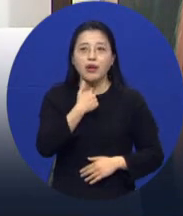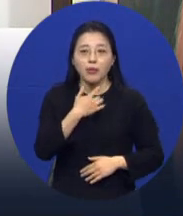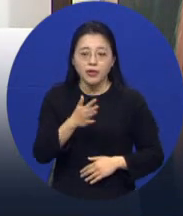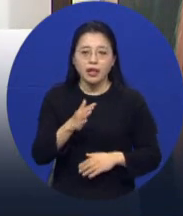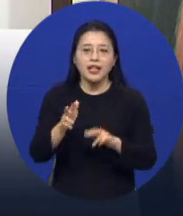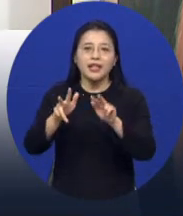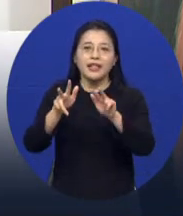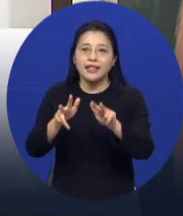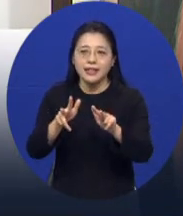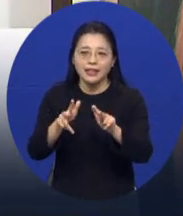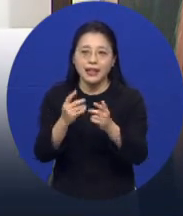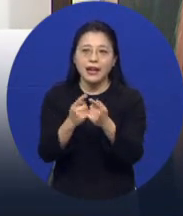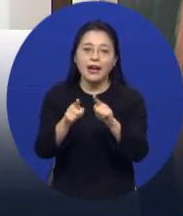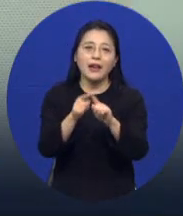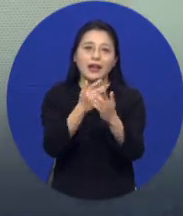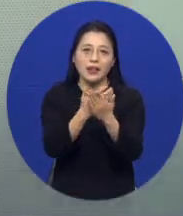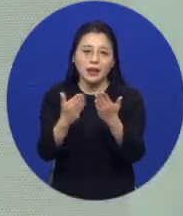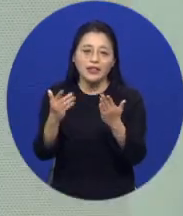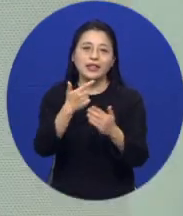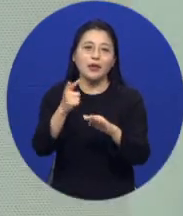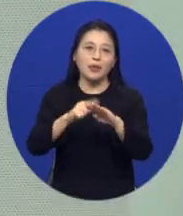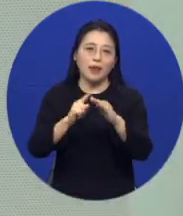기쁘고 마음도 허무하고